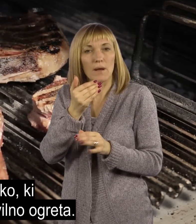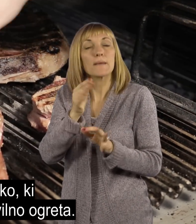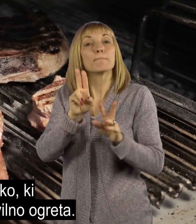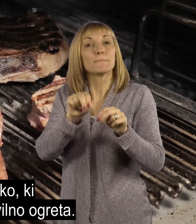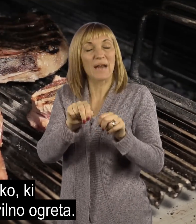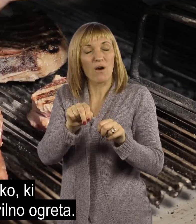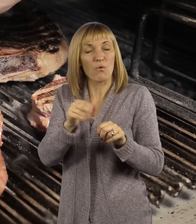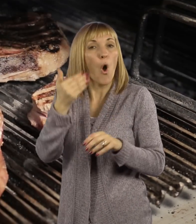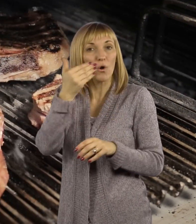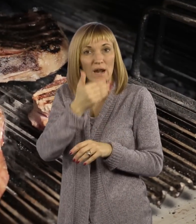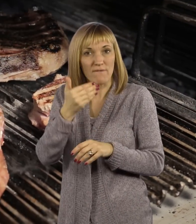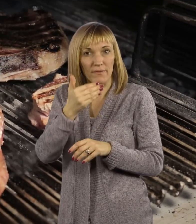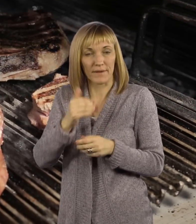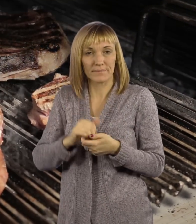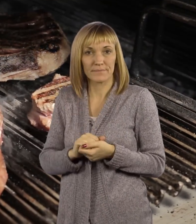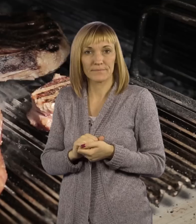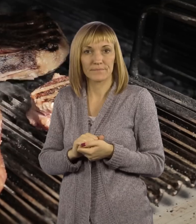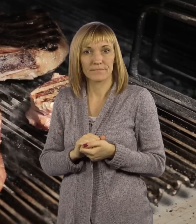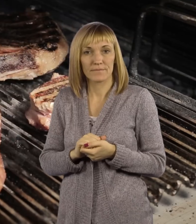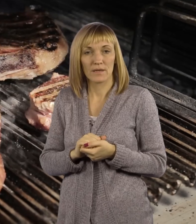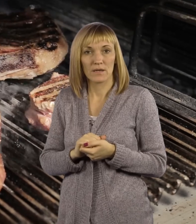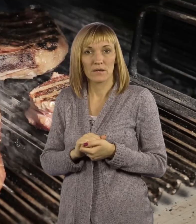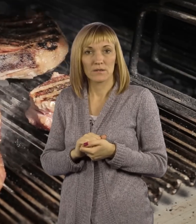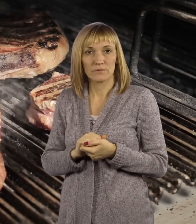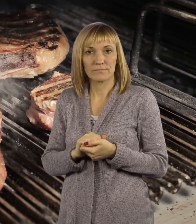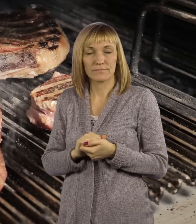in pravilno ogreta.